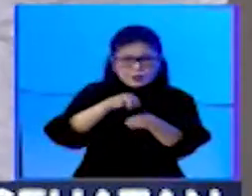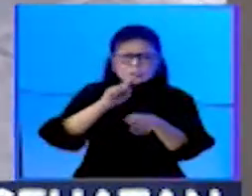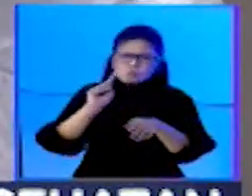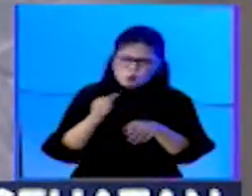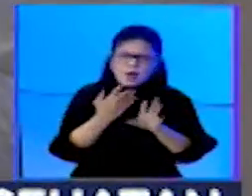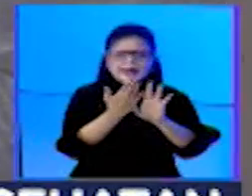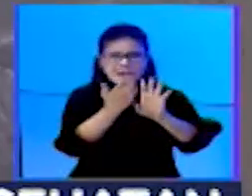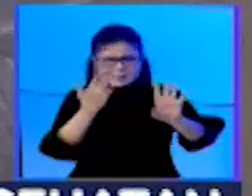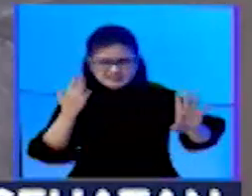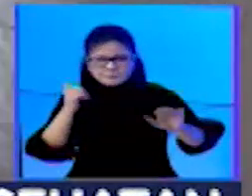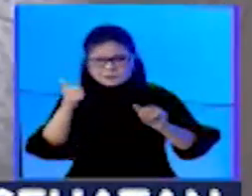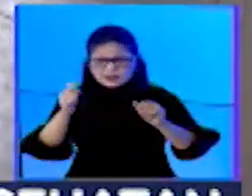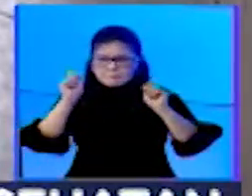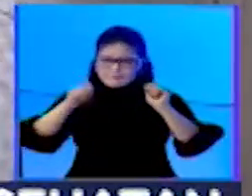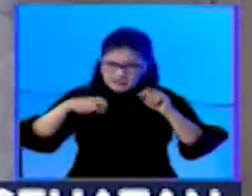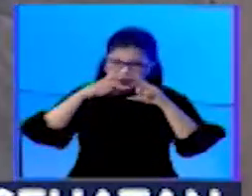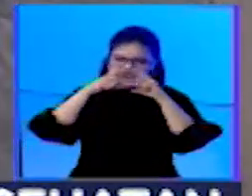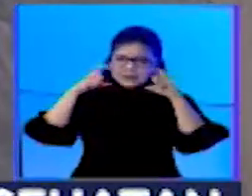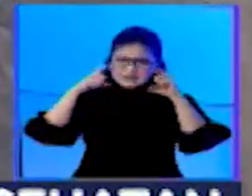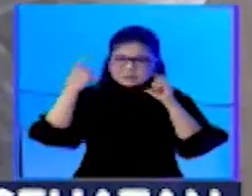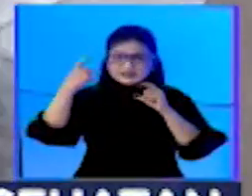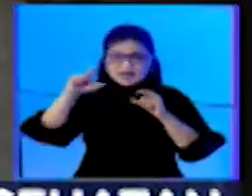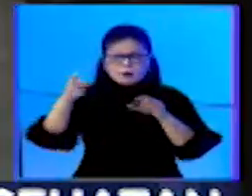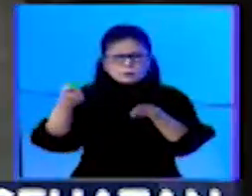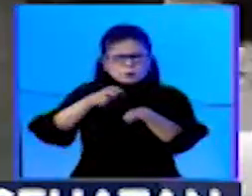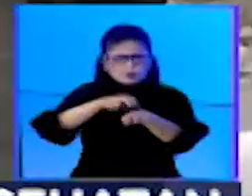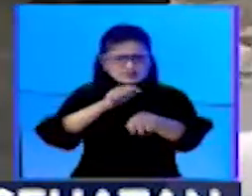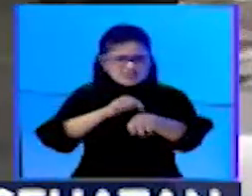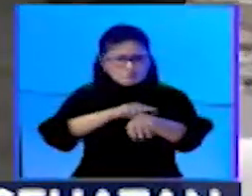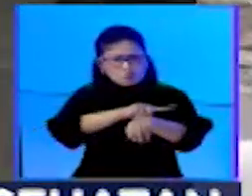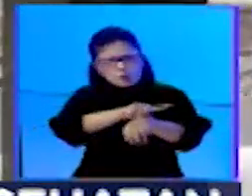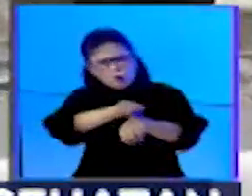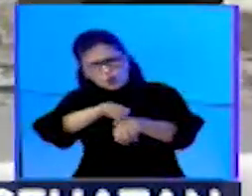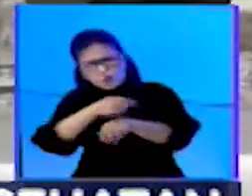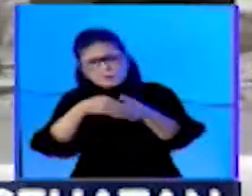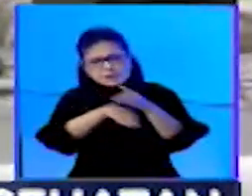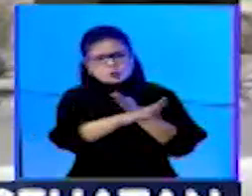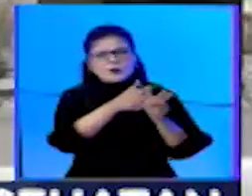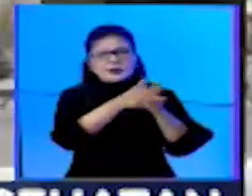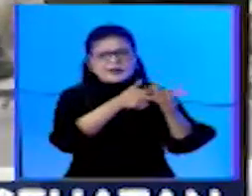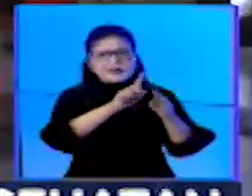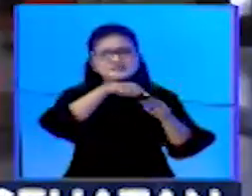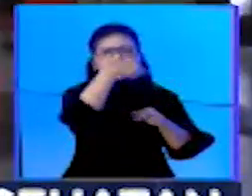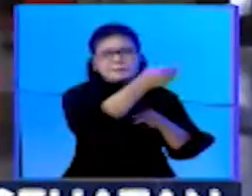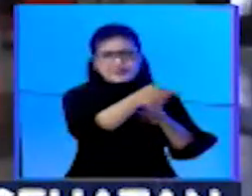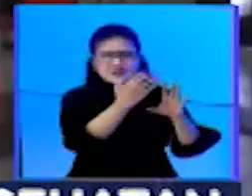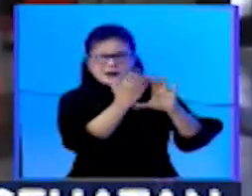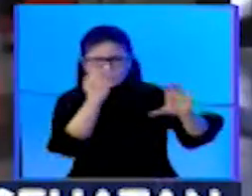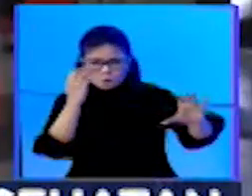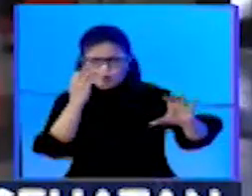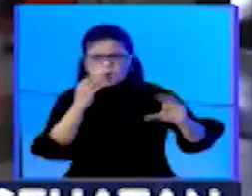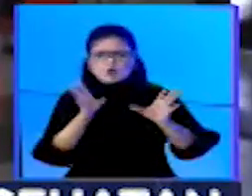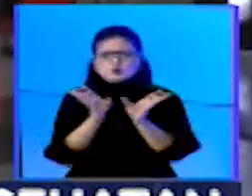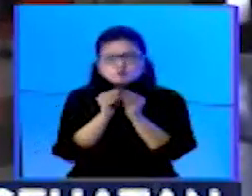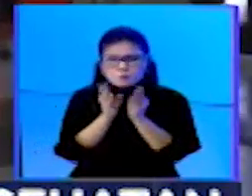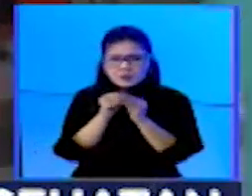memakai masker. Calon penumpang butuh waktu lebih lama untuk masuk ke stasiun hingga berada di dalam kereta. Kapasitas penumpang juga